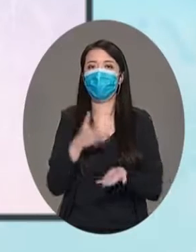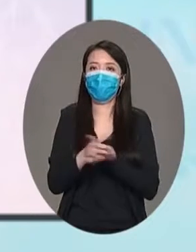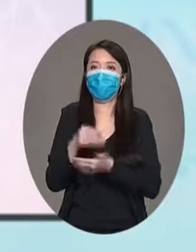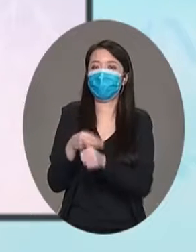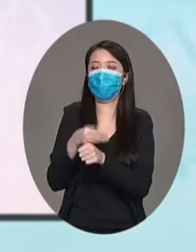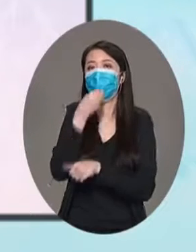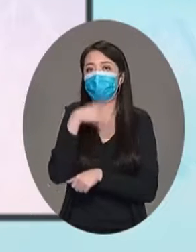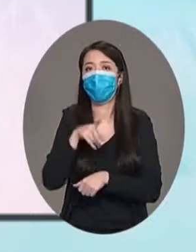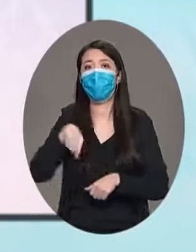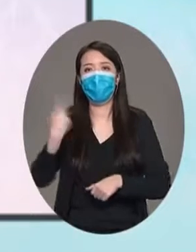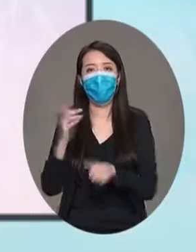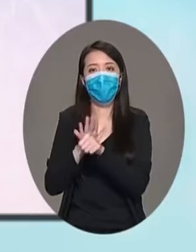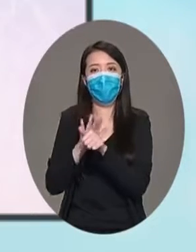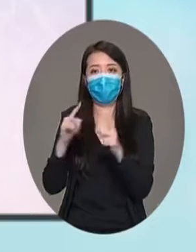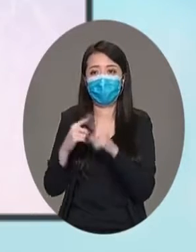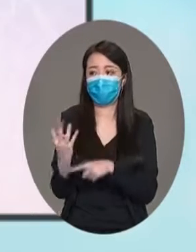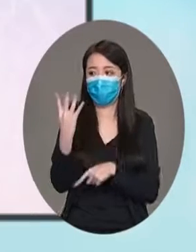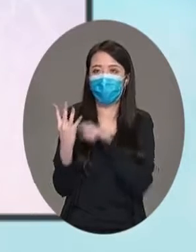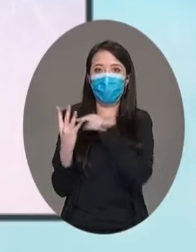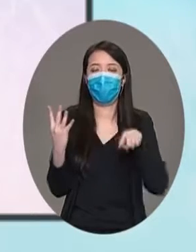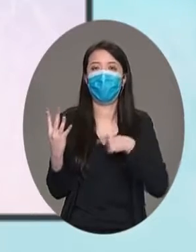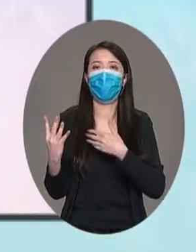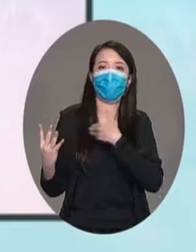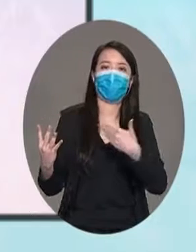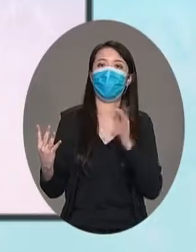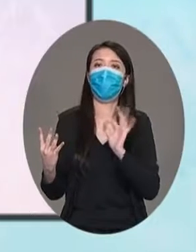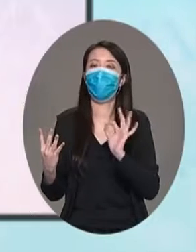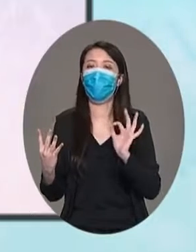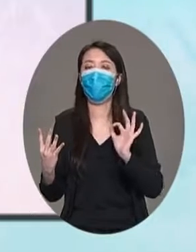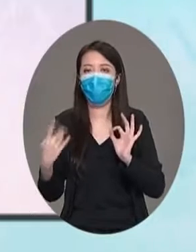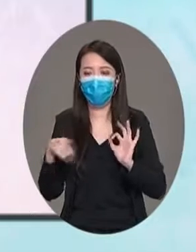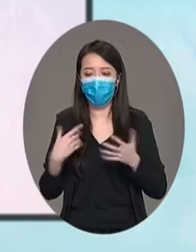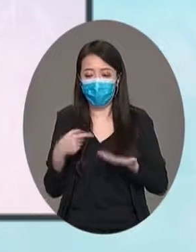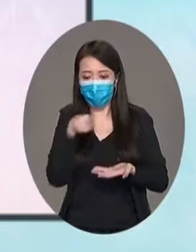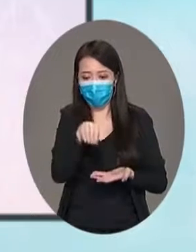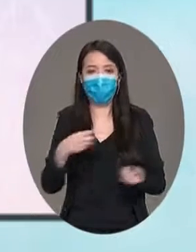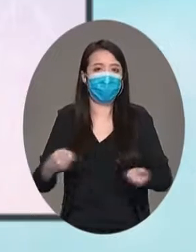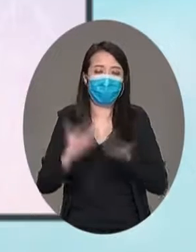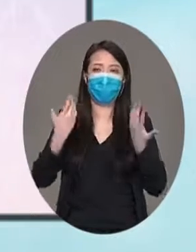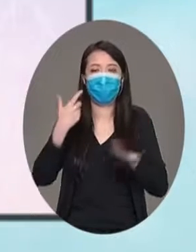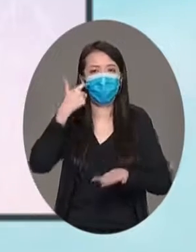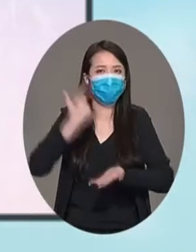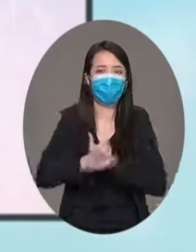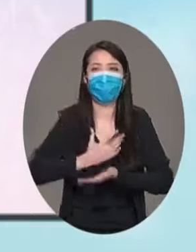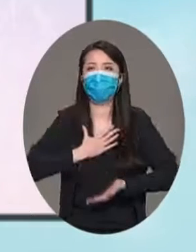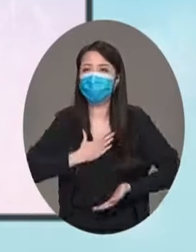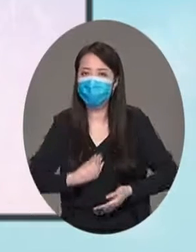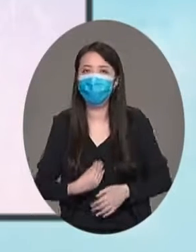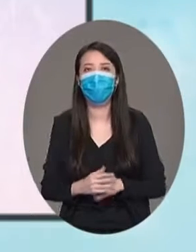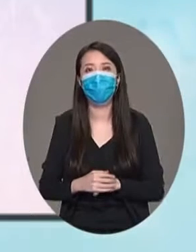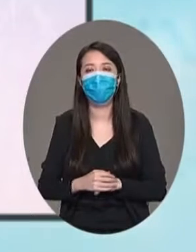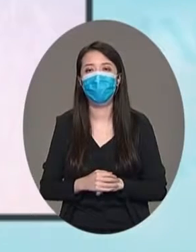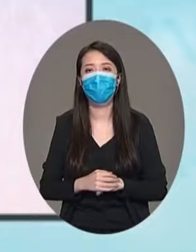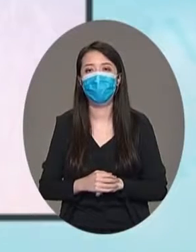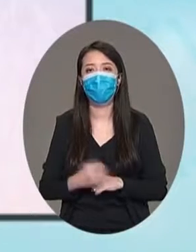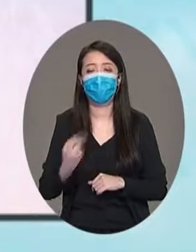练，其余4名助手都没有医学资格。他形容案件非常严重，是悲剧。法官